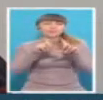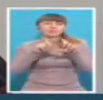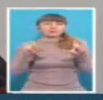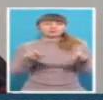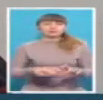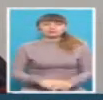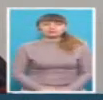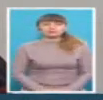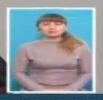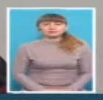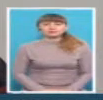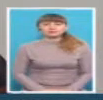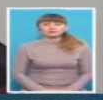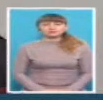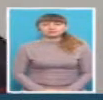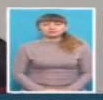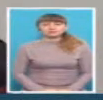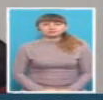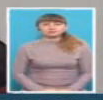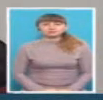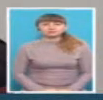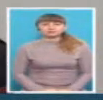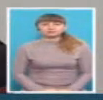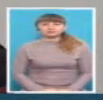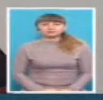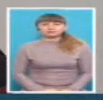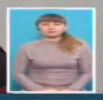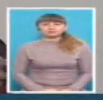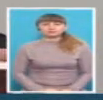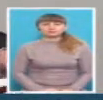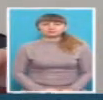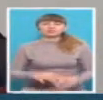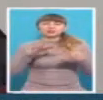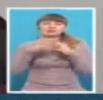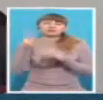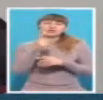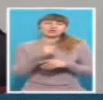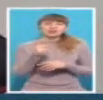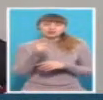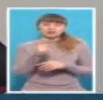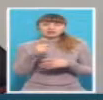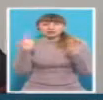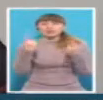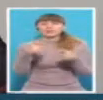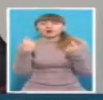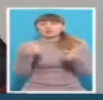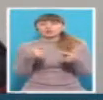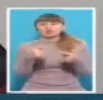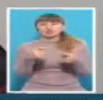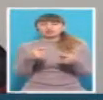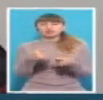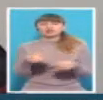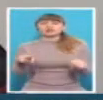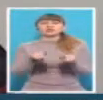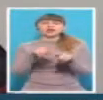шаруашылығы шикізатын өңдеуде де оң нәтижелер байқалып отыр. Тамақ пен қайта өңдеу өнеркәсіп кәсіпорындарының өнім өндіру